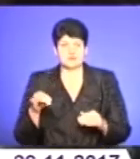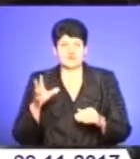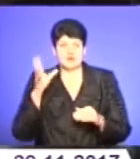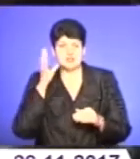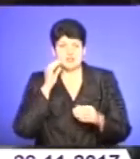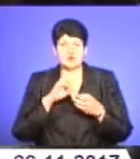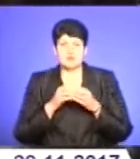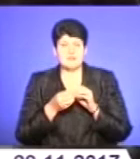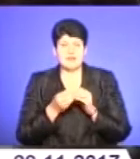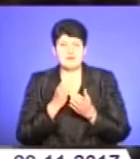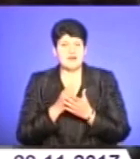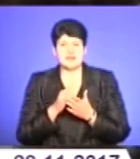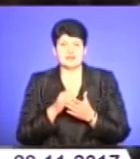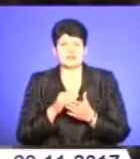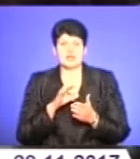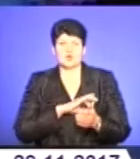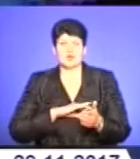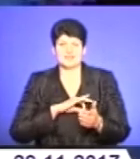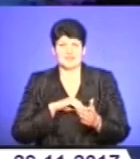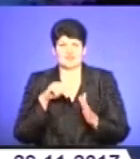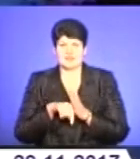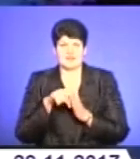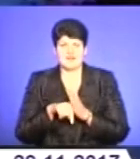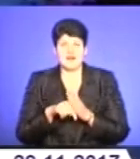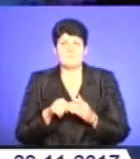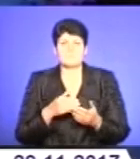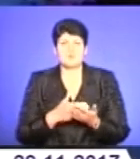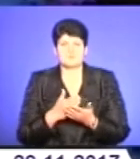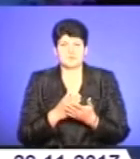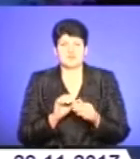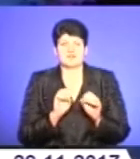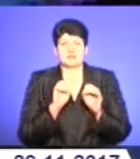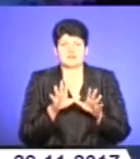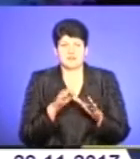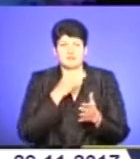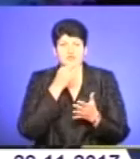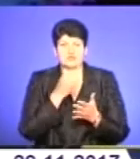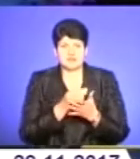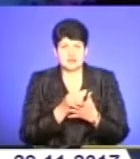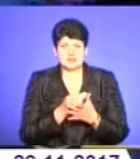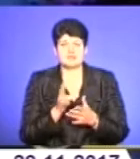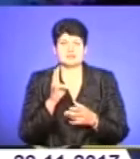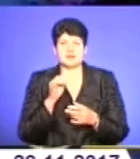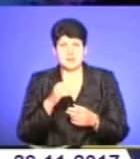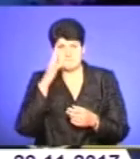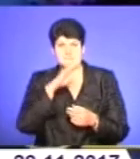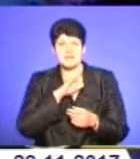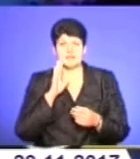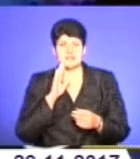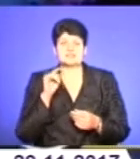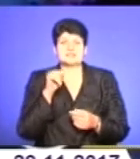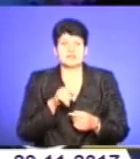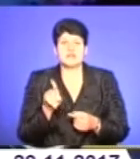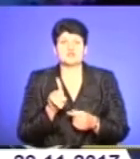не стільки юридичний характер, як політичний. Покладати відповідальність на безпосередньо фізичних осіб батьків